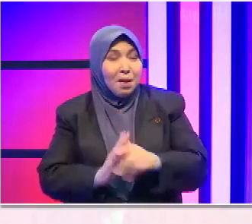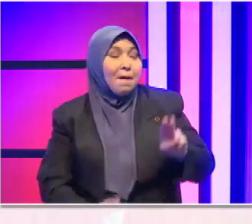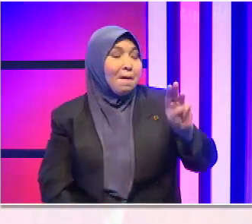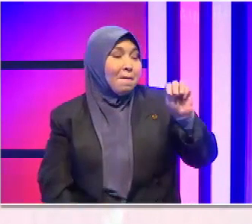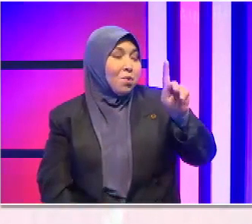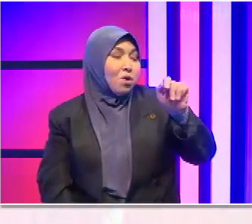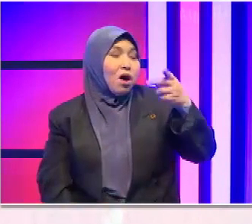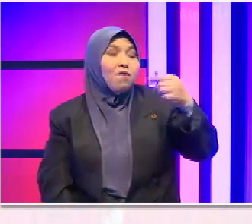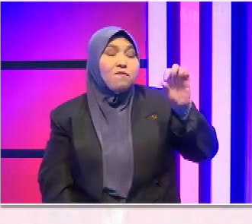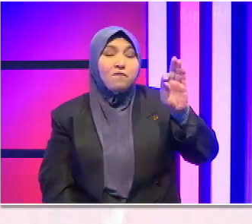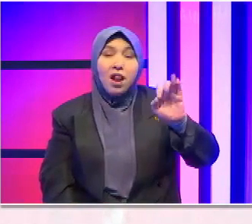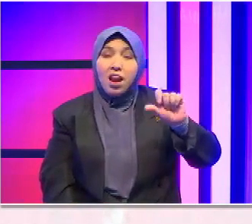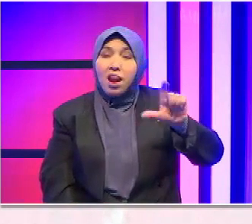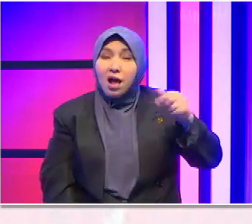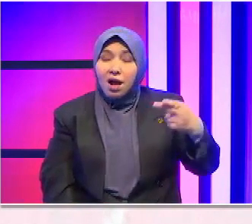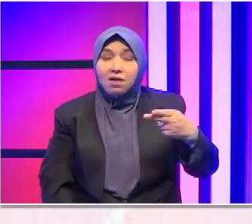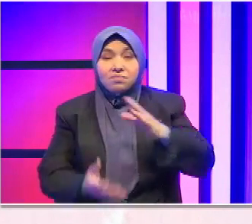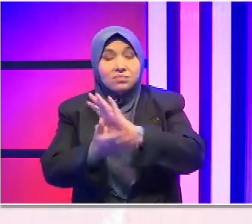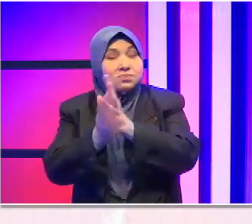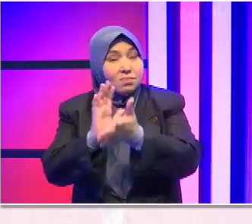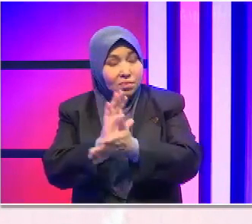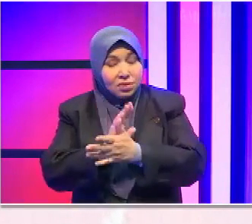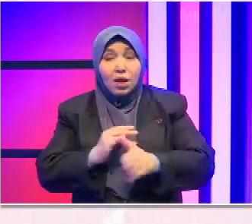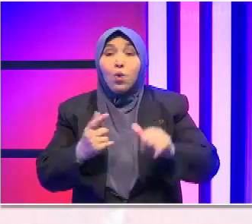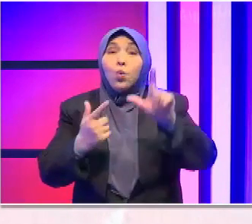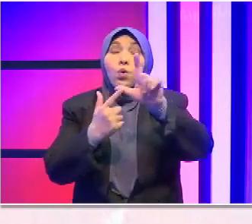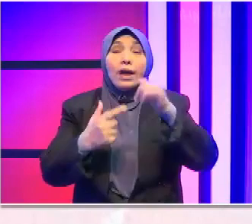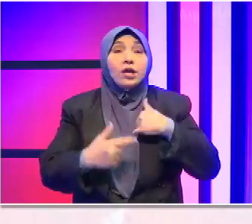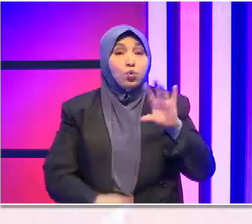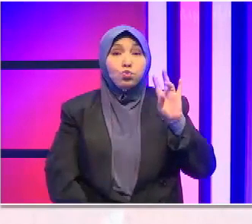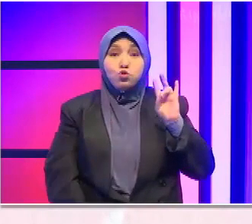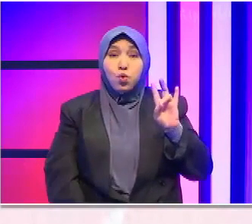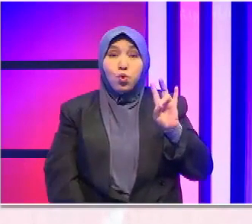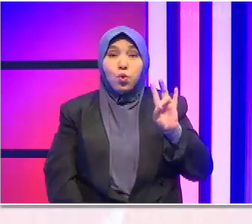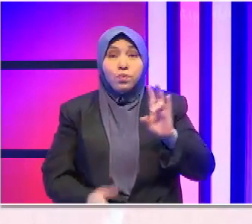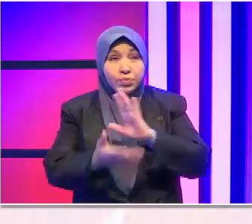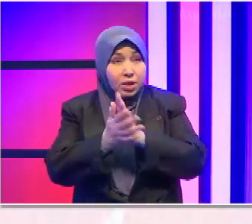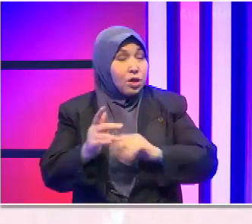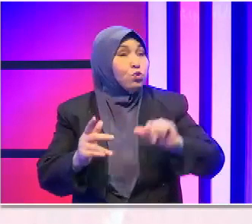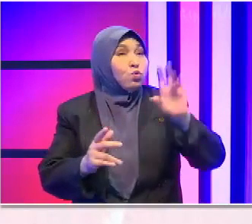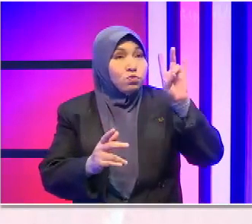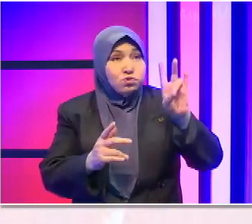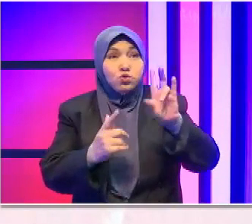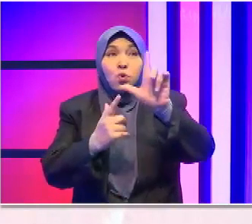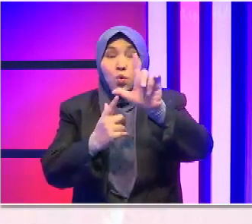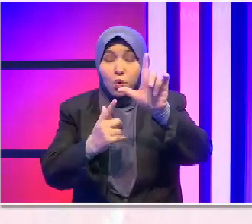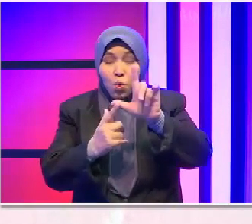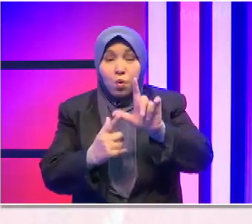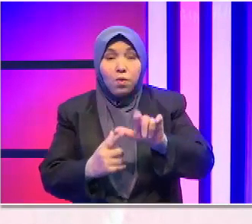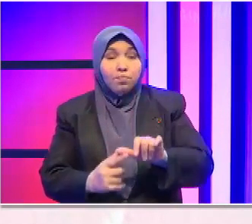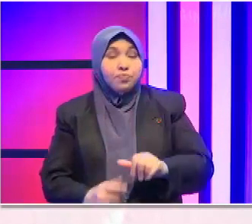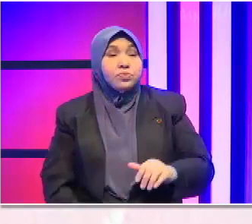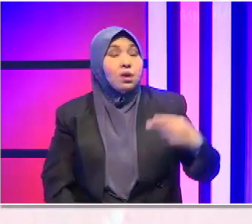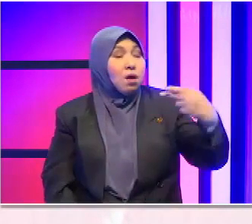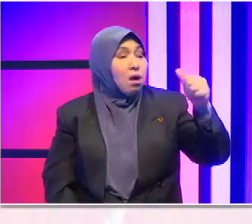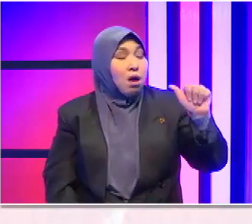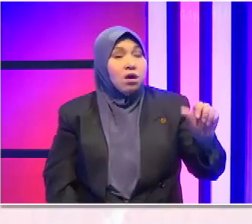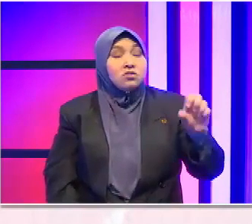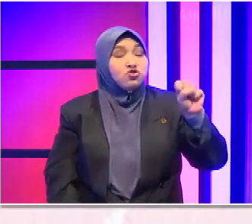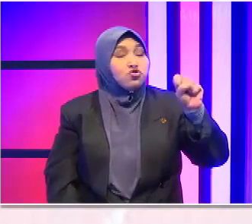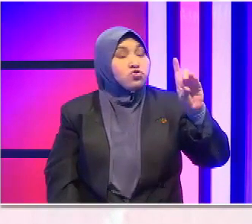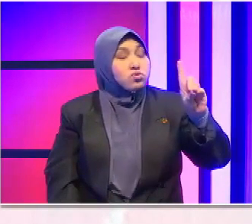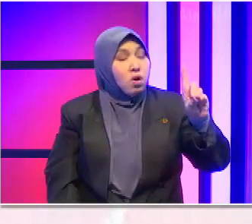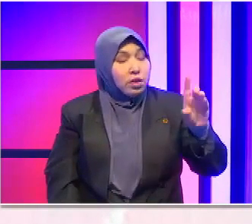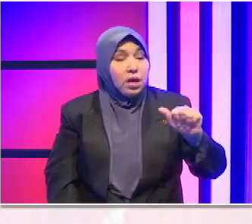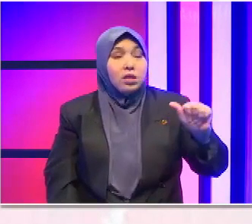baik yaitu huruf-hurufnya ada tujuh setelah pompa sabar kura ada tujuh huruf yaitu hold